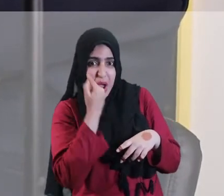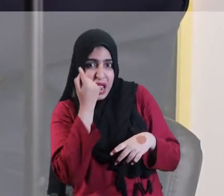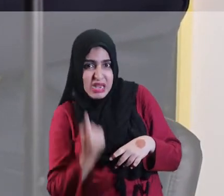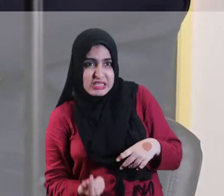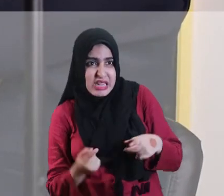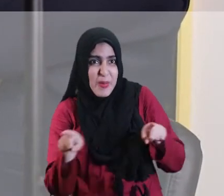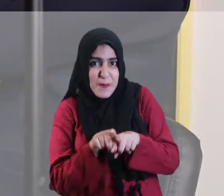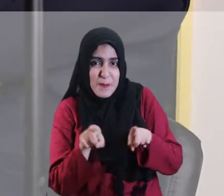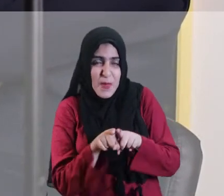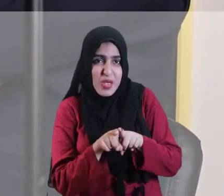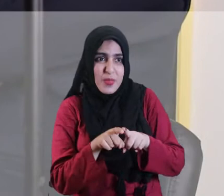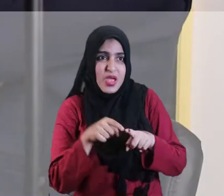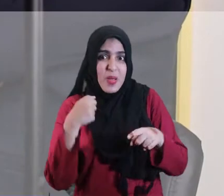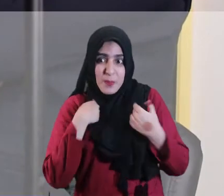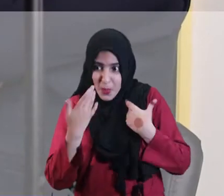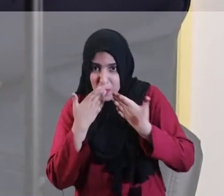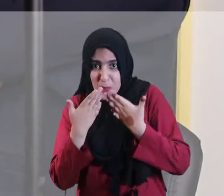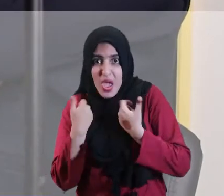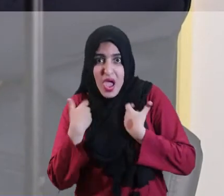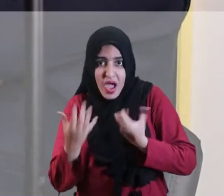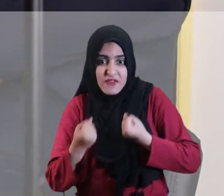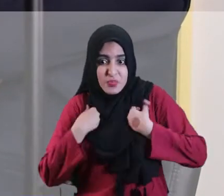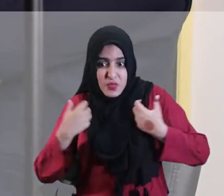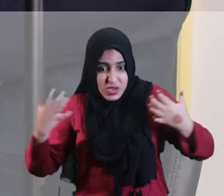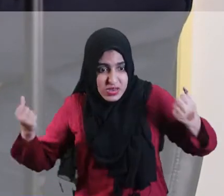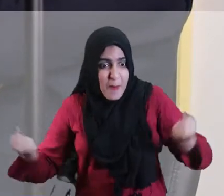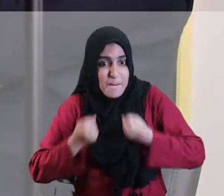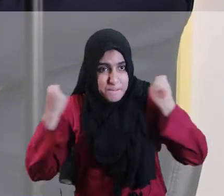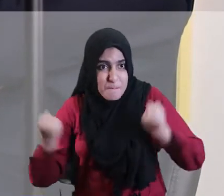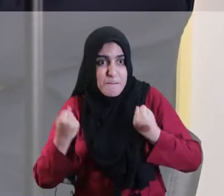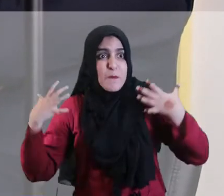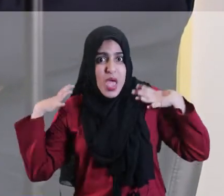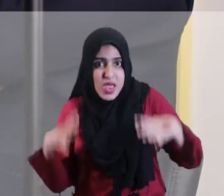क्वॉलिफाइड है जो करना चाहिए मुझे करें चैनल